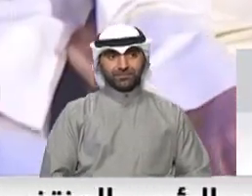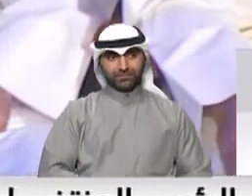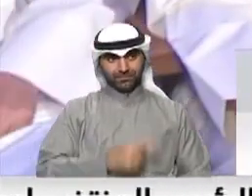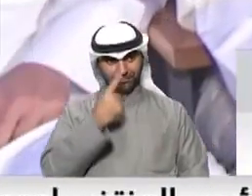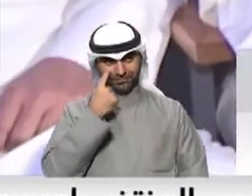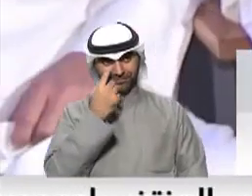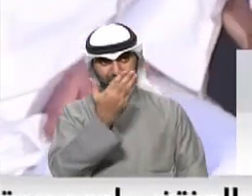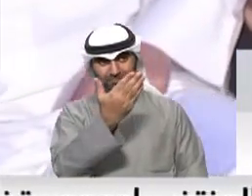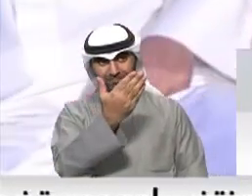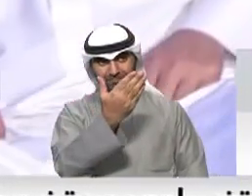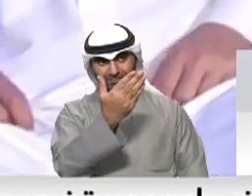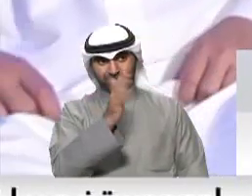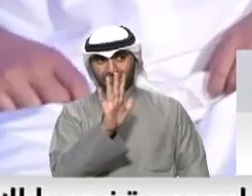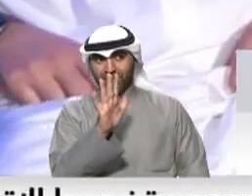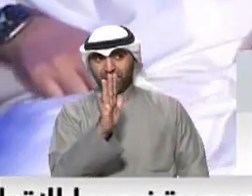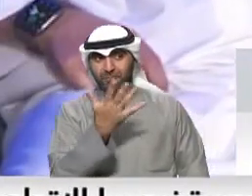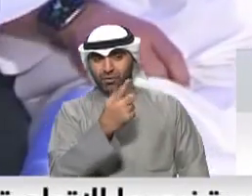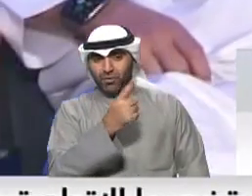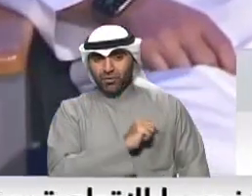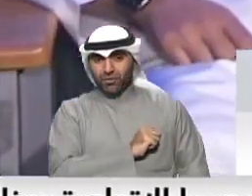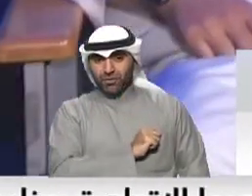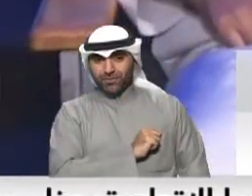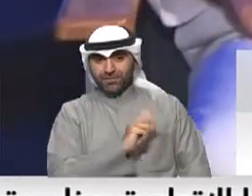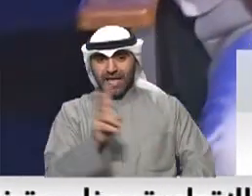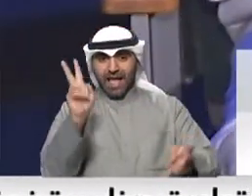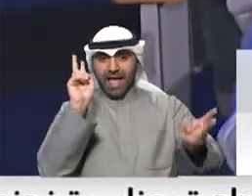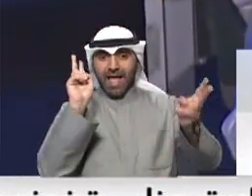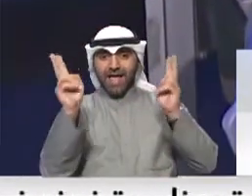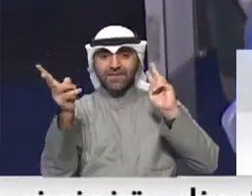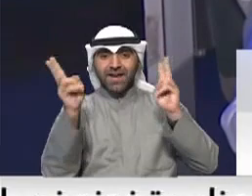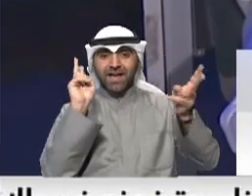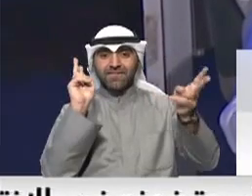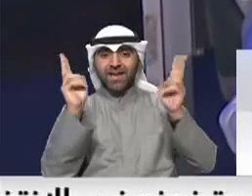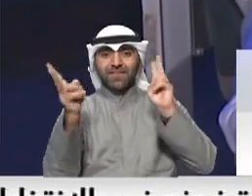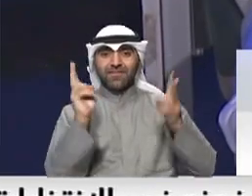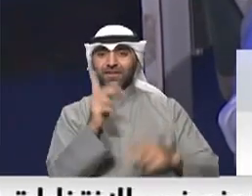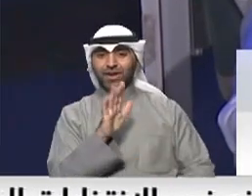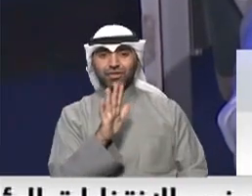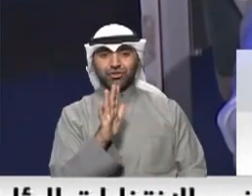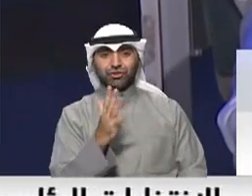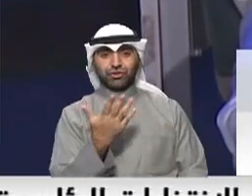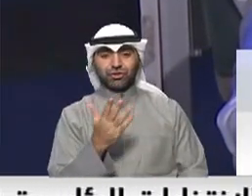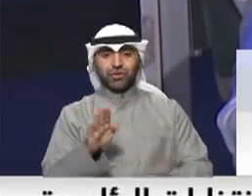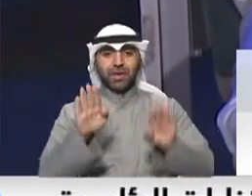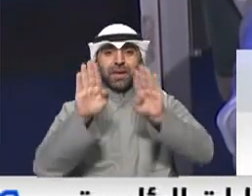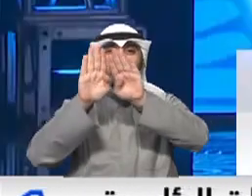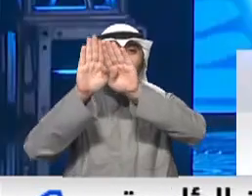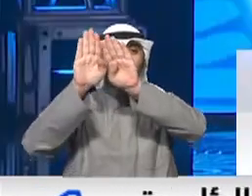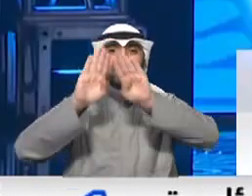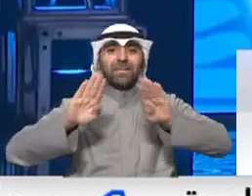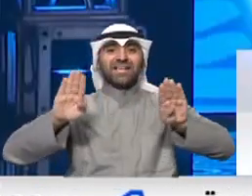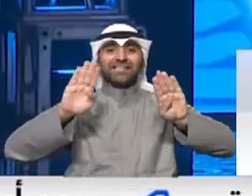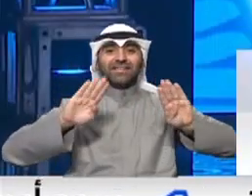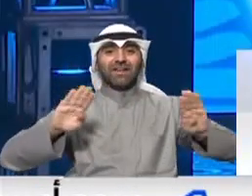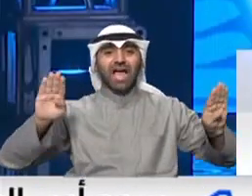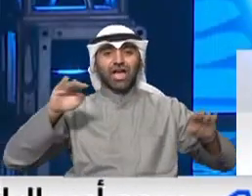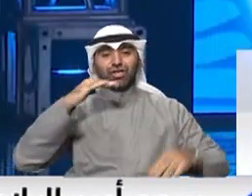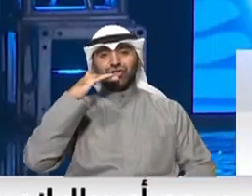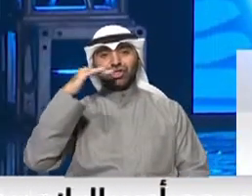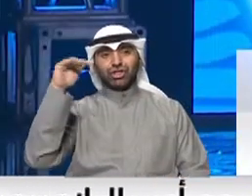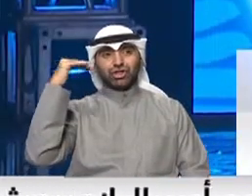بدورته 14 انطلقت فعاليات دورة مهرجان أيام المسرح للشباب، وكانت